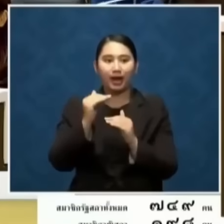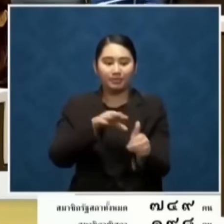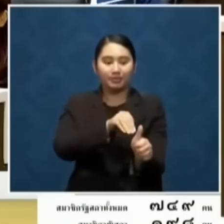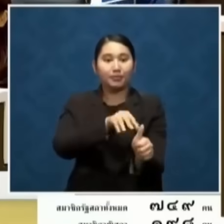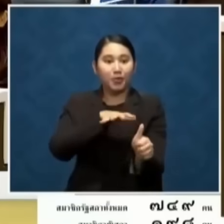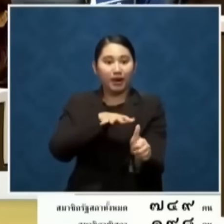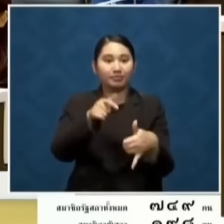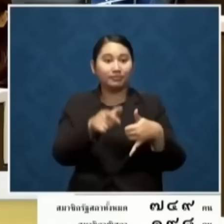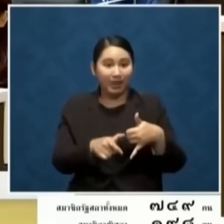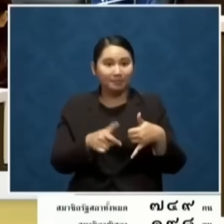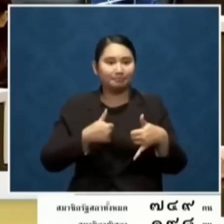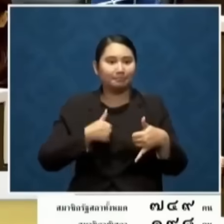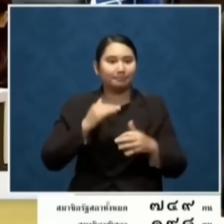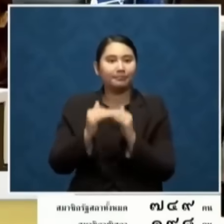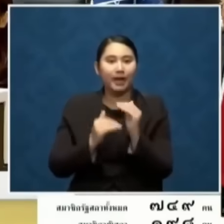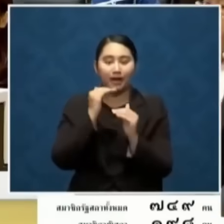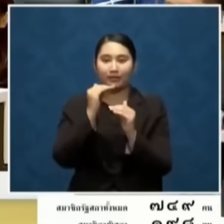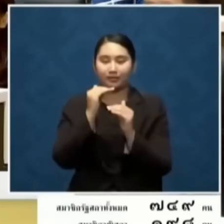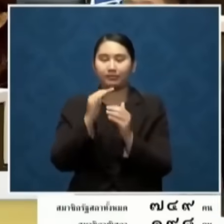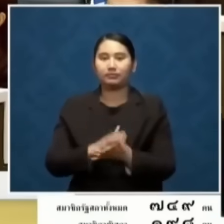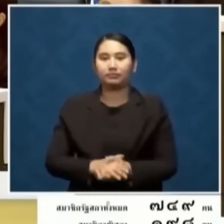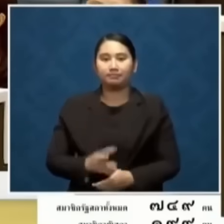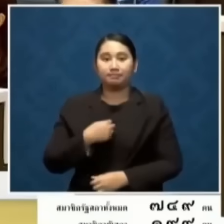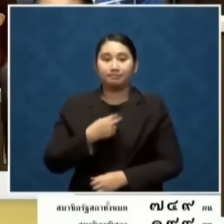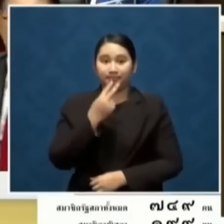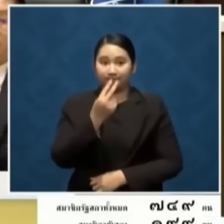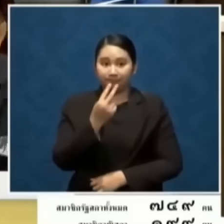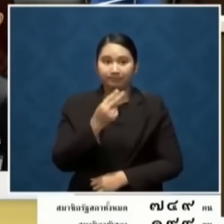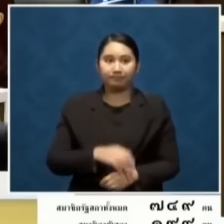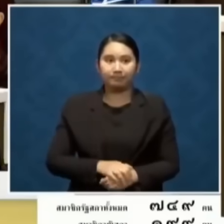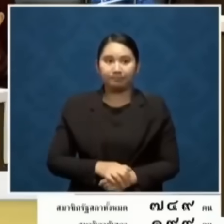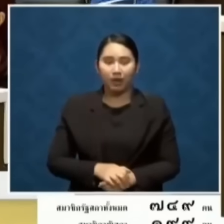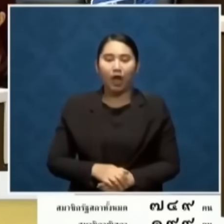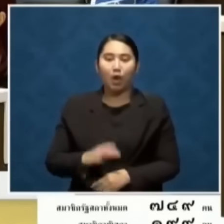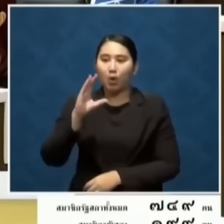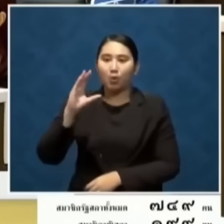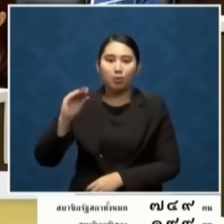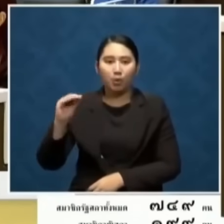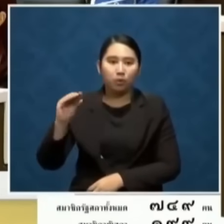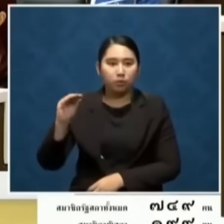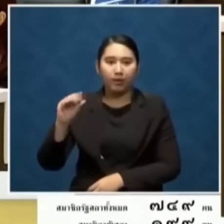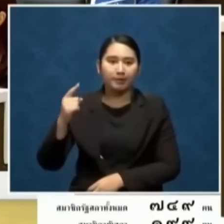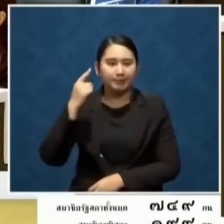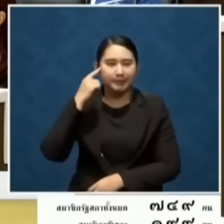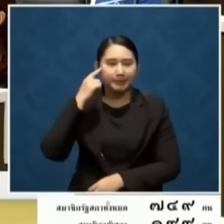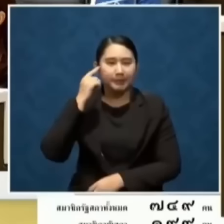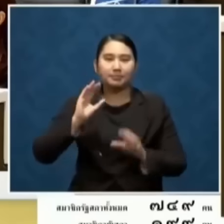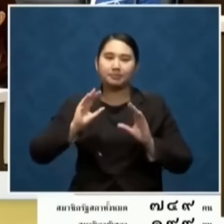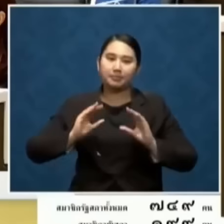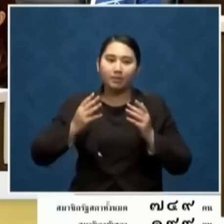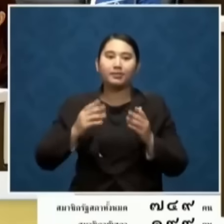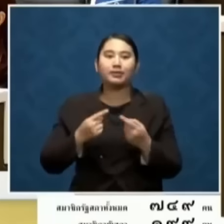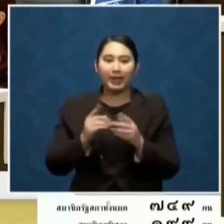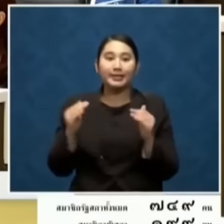มหากษัตริย์ทรงเป็นประมุขมีอยู่123ประเทศทั้งประเทศญี่ปุ่นอังกฤษกัมพูชาสวีเดนเดนมาร์กก็เ